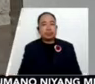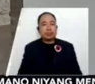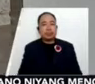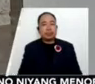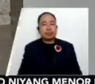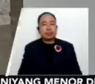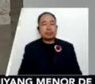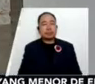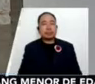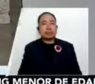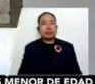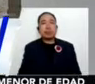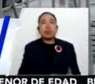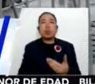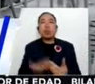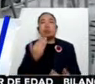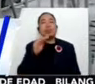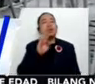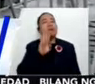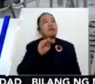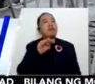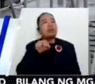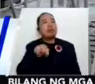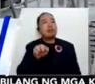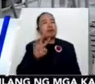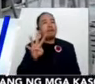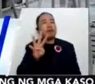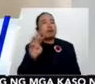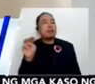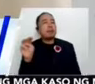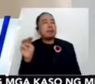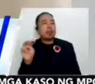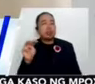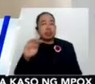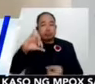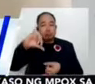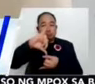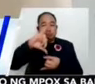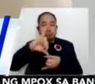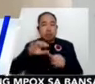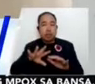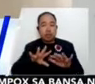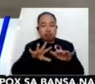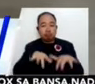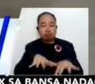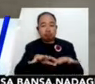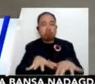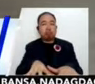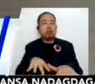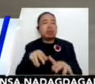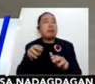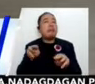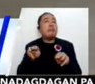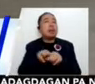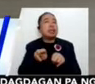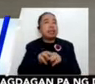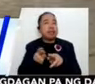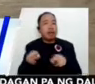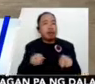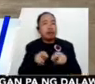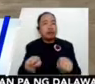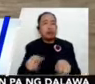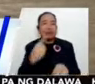Umabot sa 14.4 meters ang taas ng ilog sa Marikina River bandang alas 6 ng umaga dahil sa tuloy-tuloy na pag-ulan